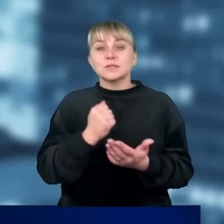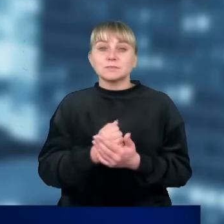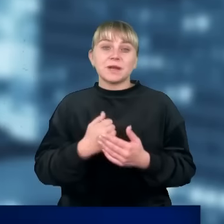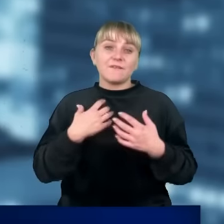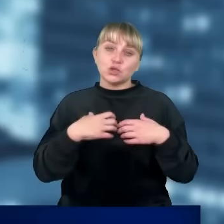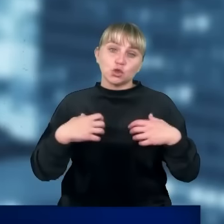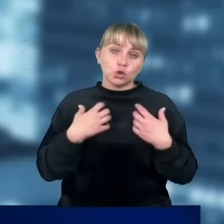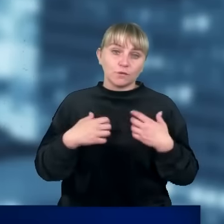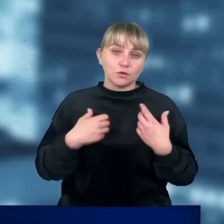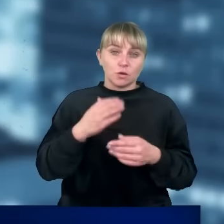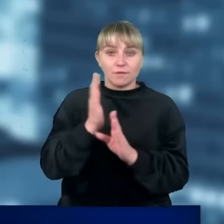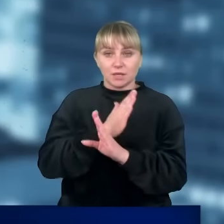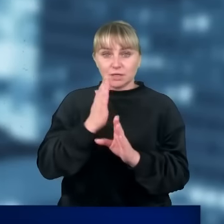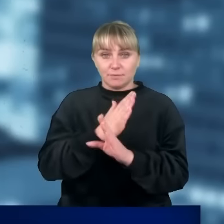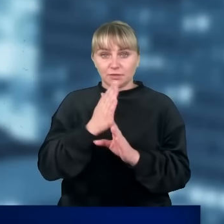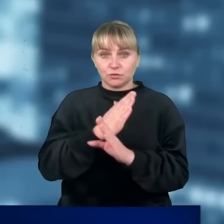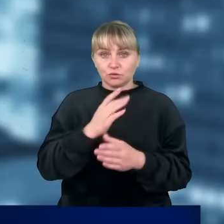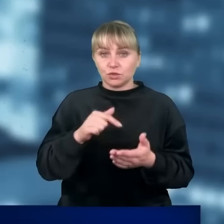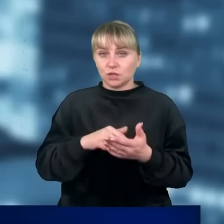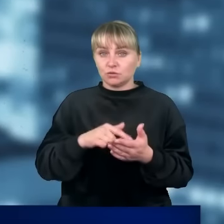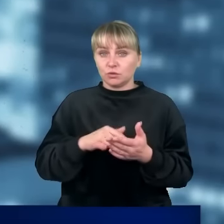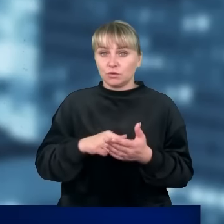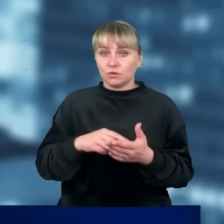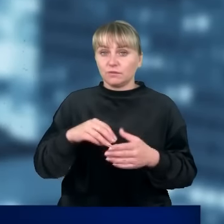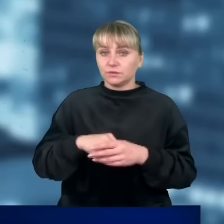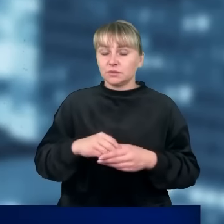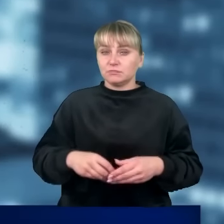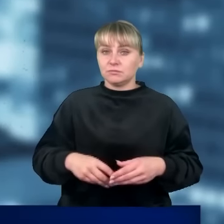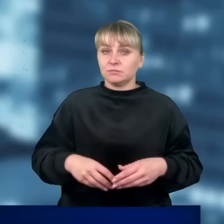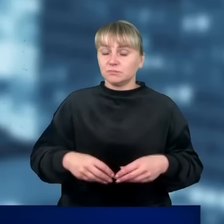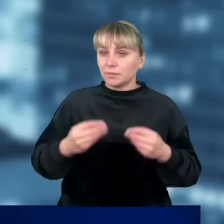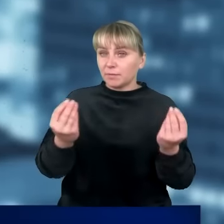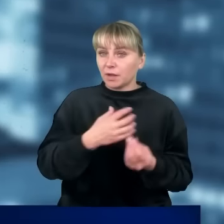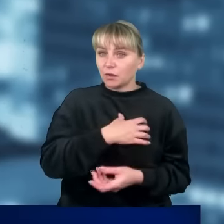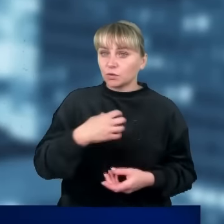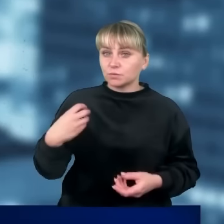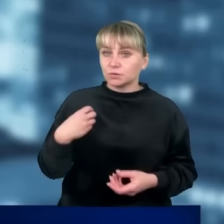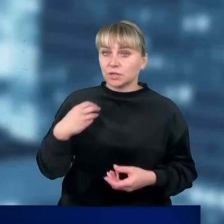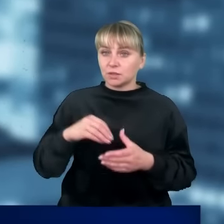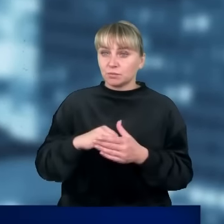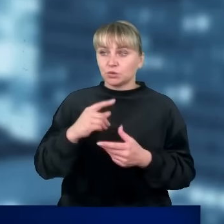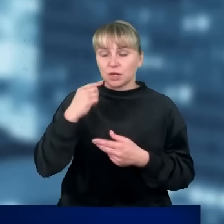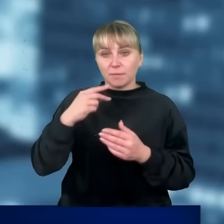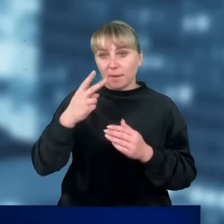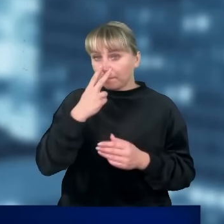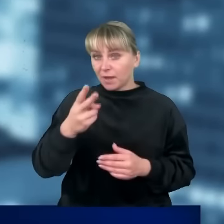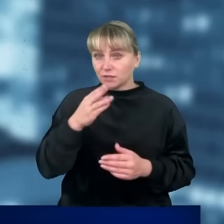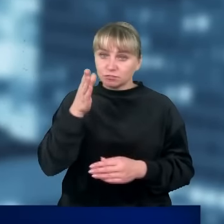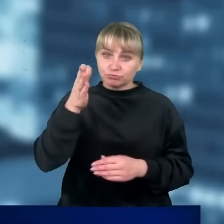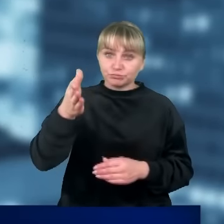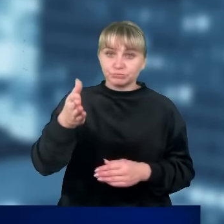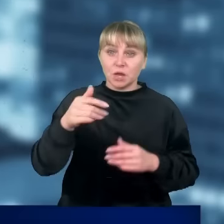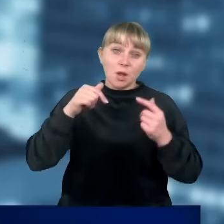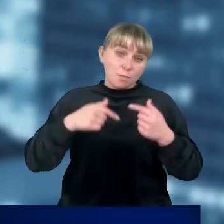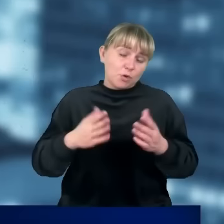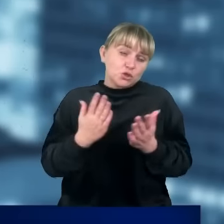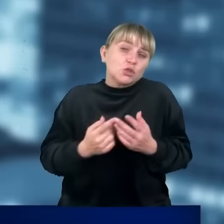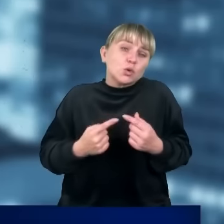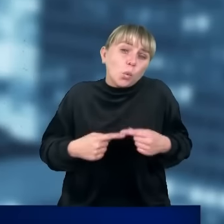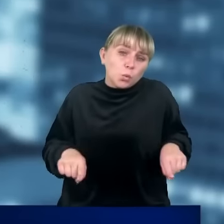klimatycznych, na ten trend tego typu wzrostu gospodarki trzeba patrzeć w dłuższym okresie. To może być jakieś krótkie